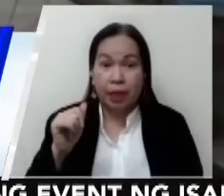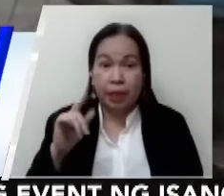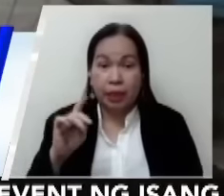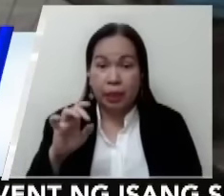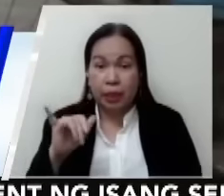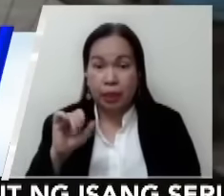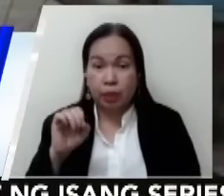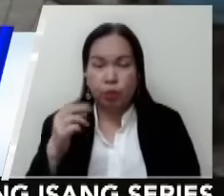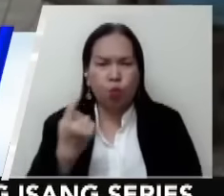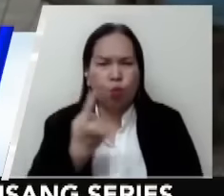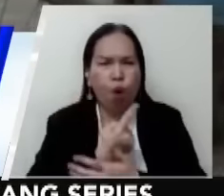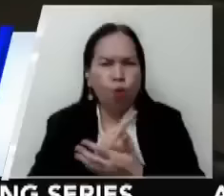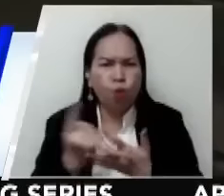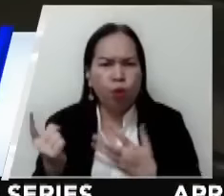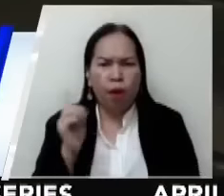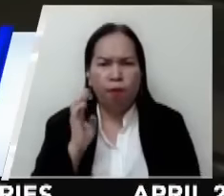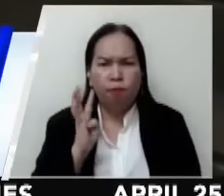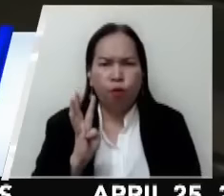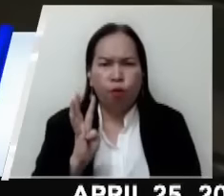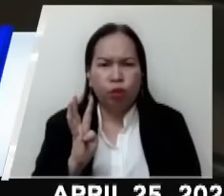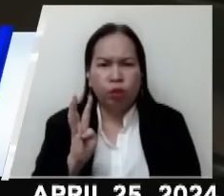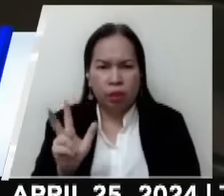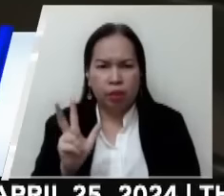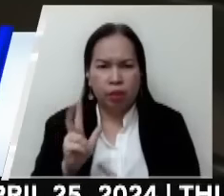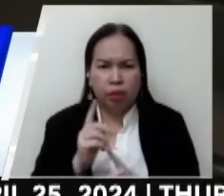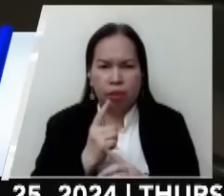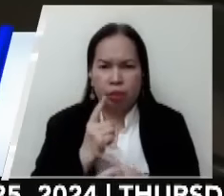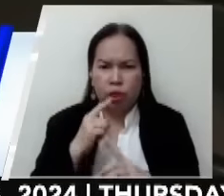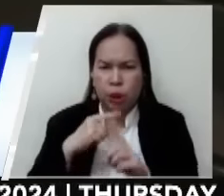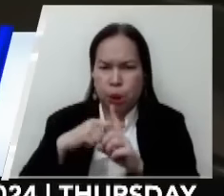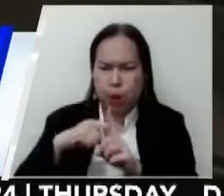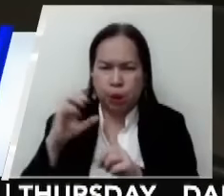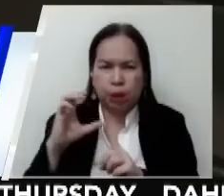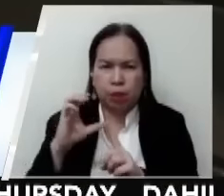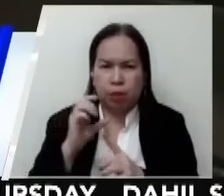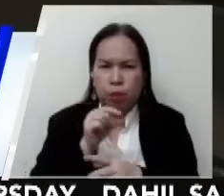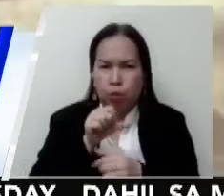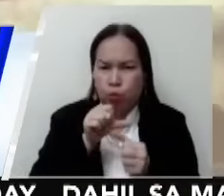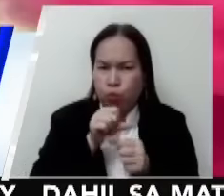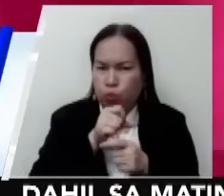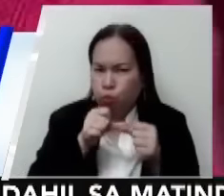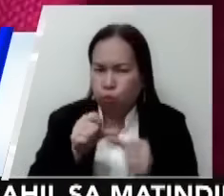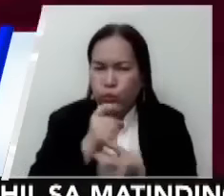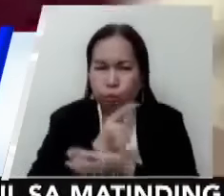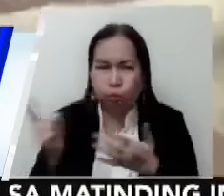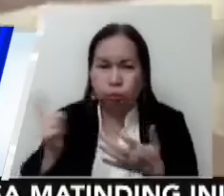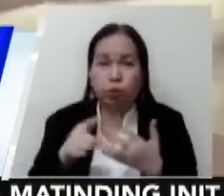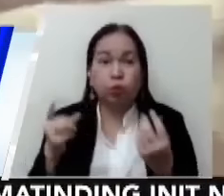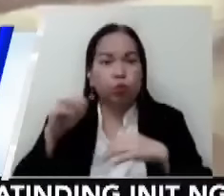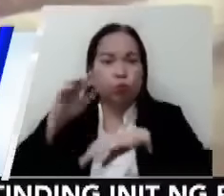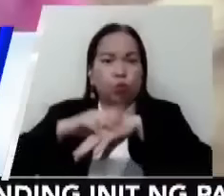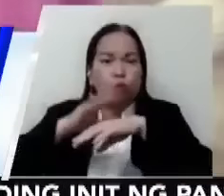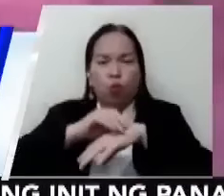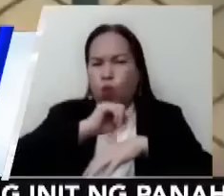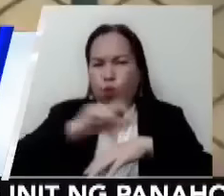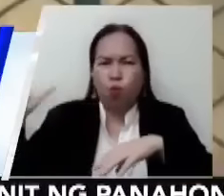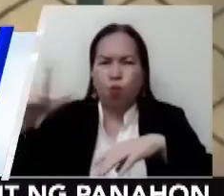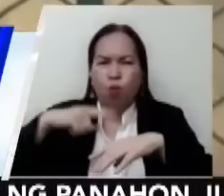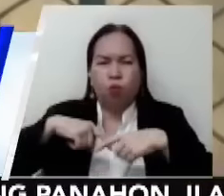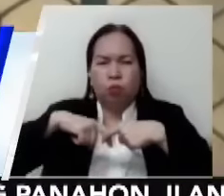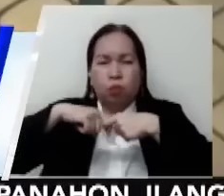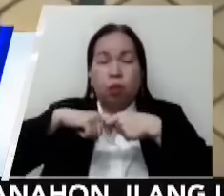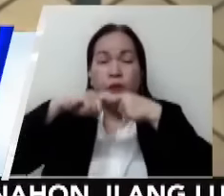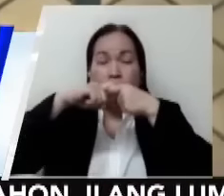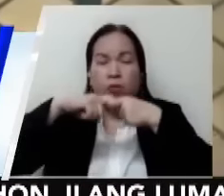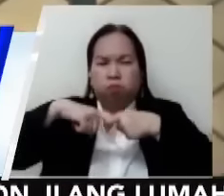temperatura, kaya may nationwide heat wave alert. Suspendido ang mga klase roon at apektado ang mga hayop. Hanggang